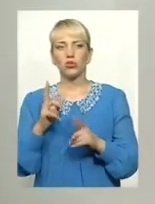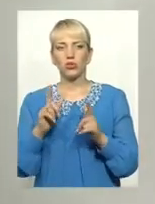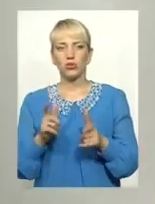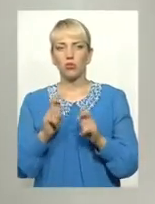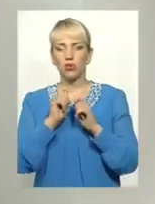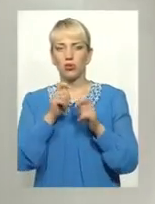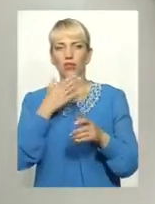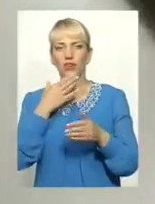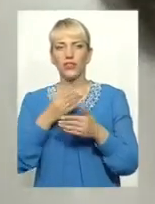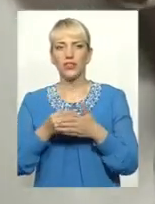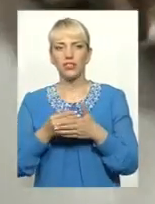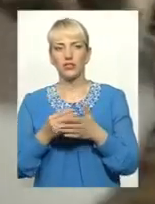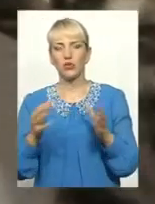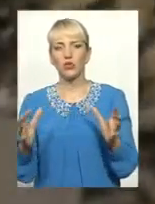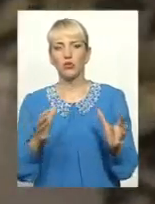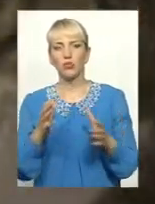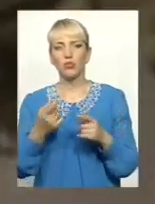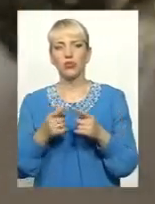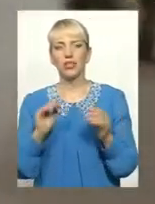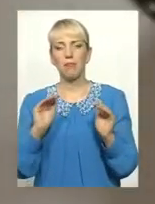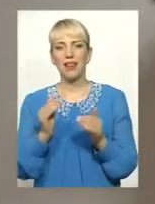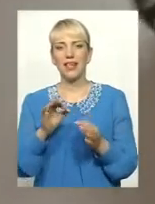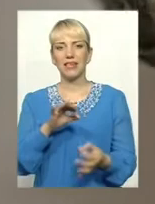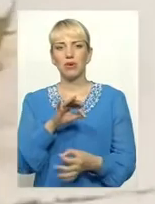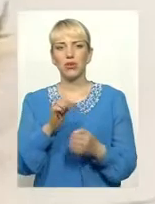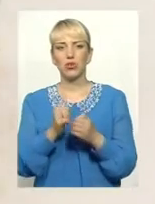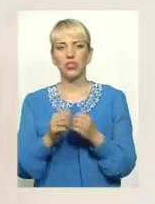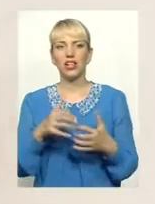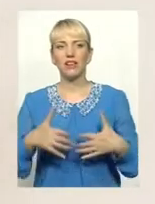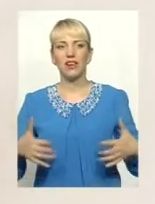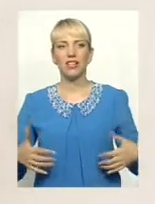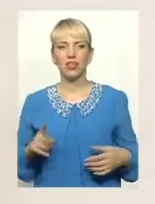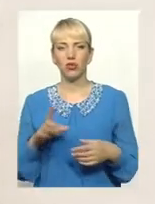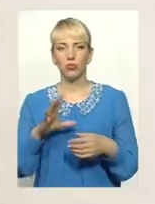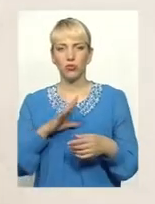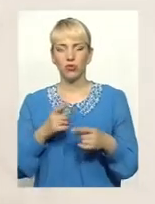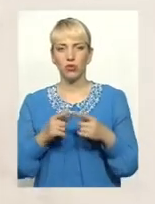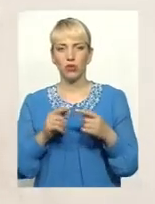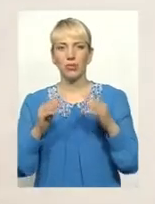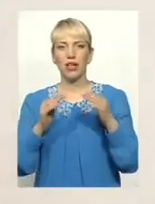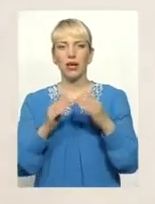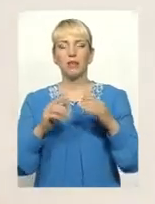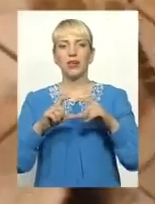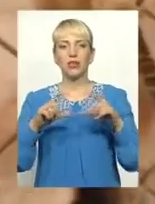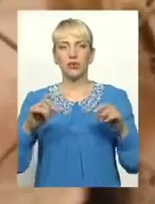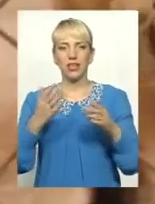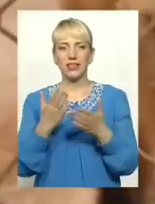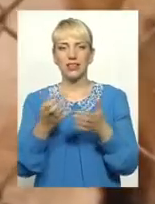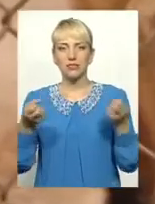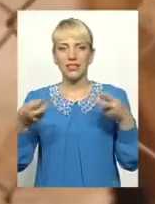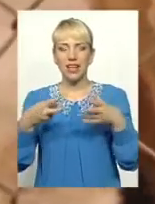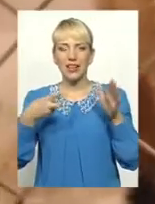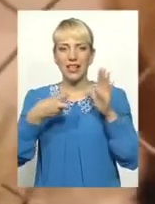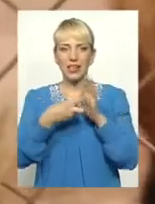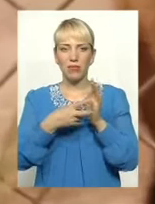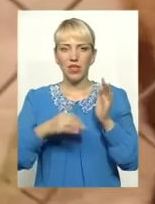свою турботу цим маленьким сиротам. Кожній тварині, яка побувала в притулку, наносять спеціальне клеймо на живіт і вухо. Це дозволяє